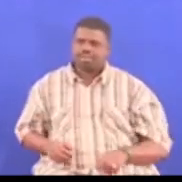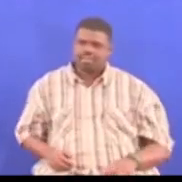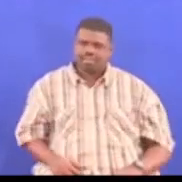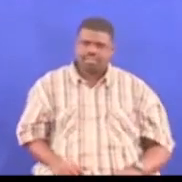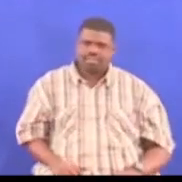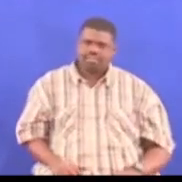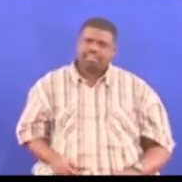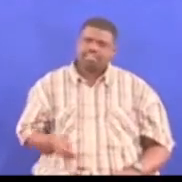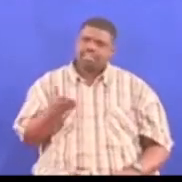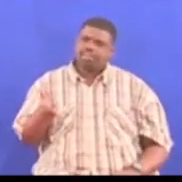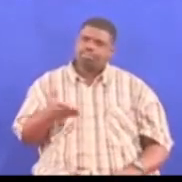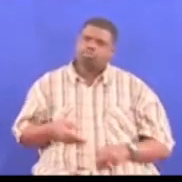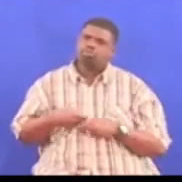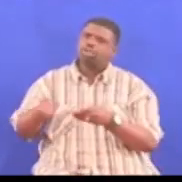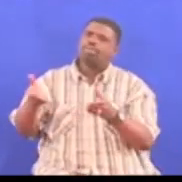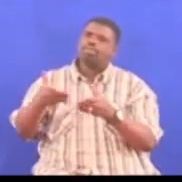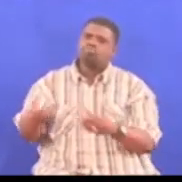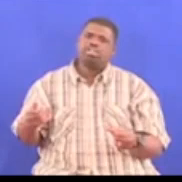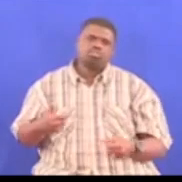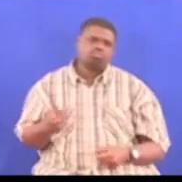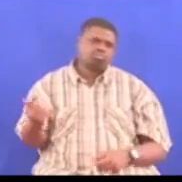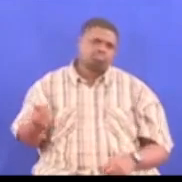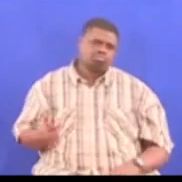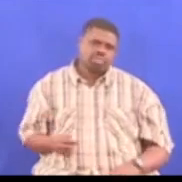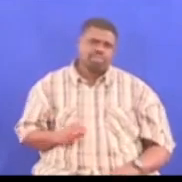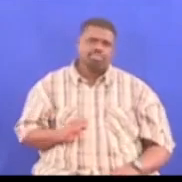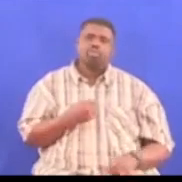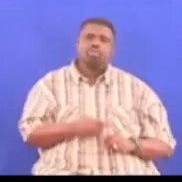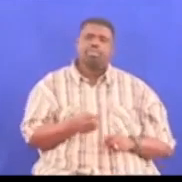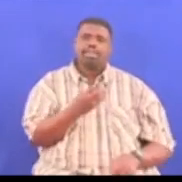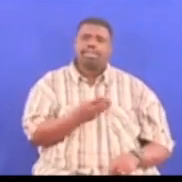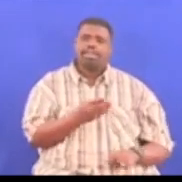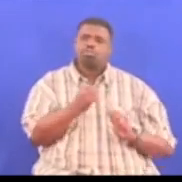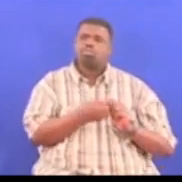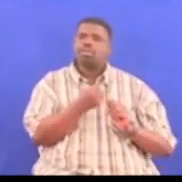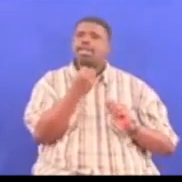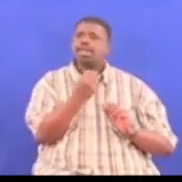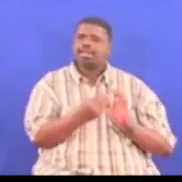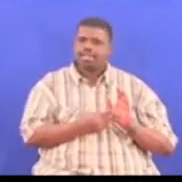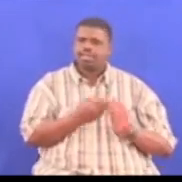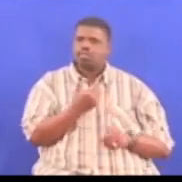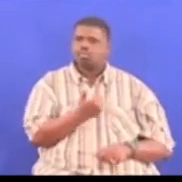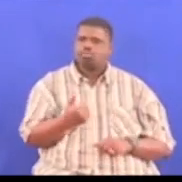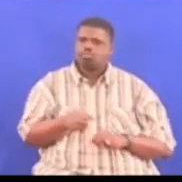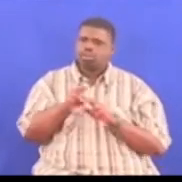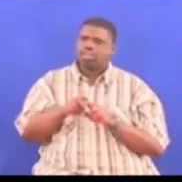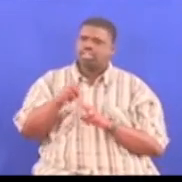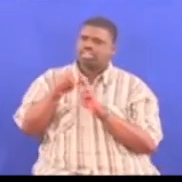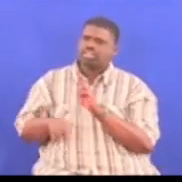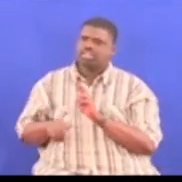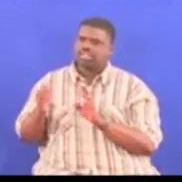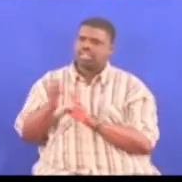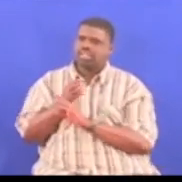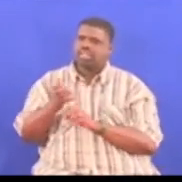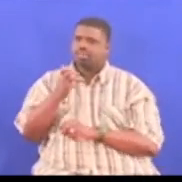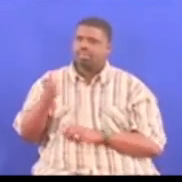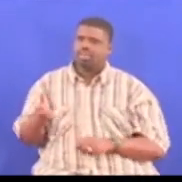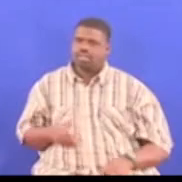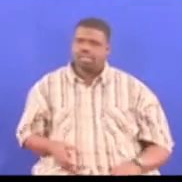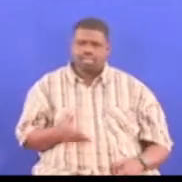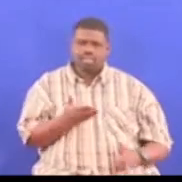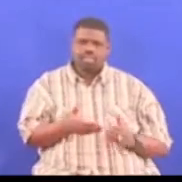k7 wat bilion 4 watoto wanaka chini hali ni mbaya zanati